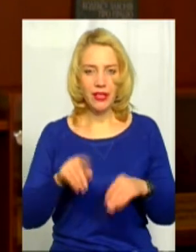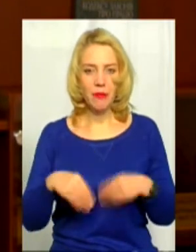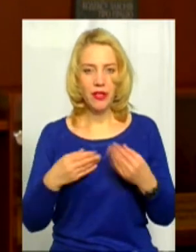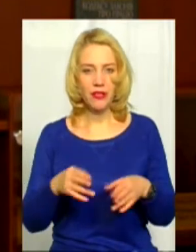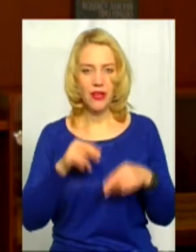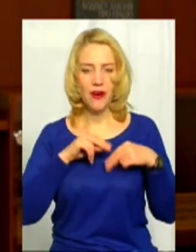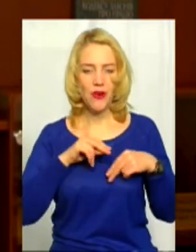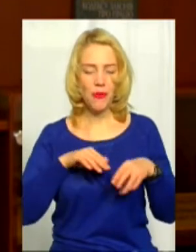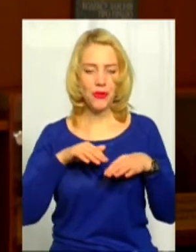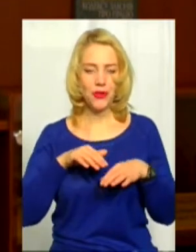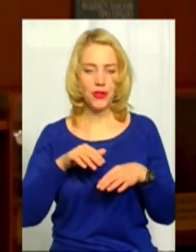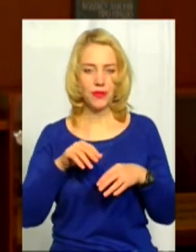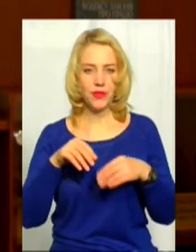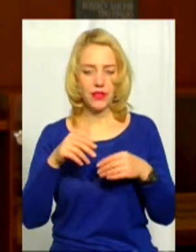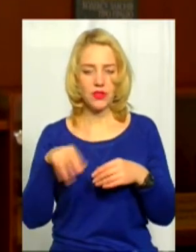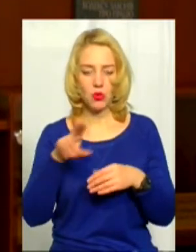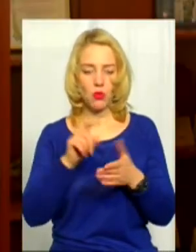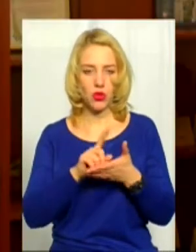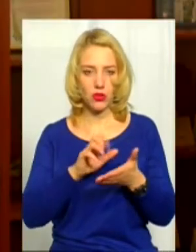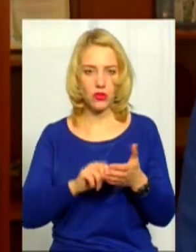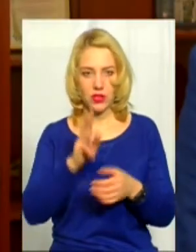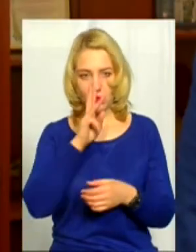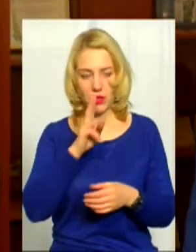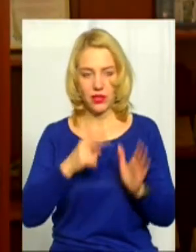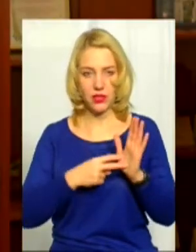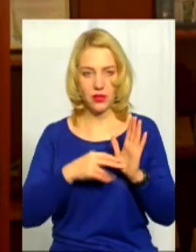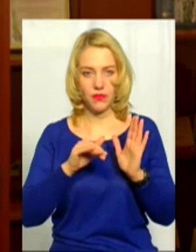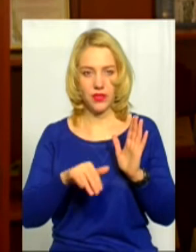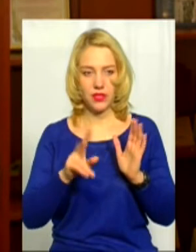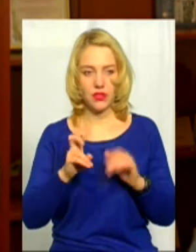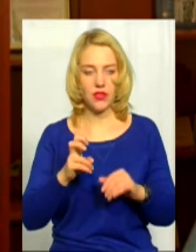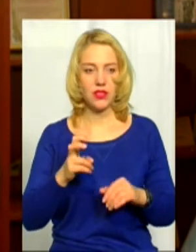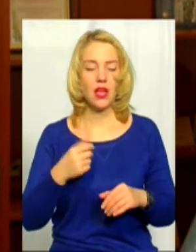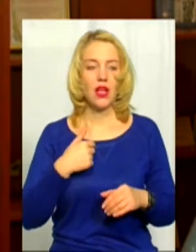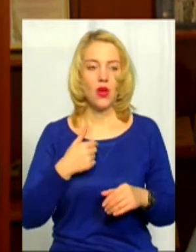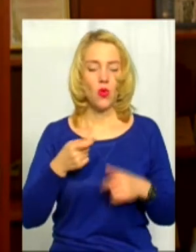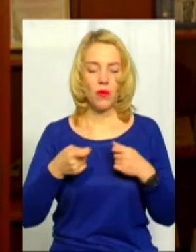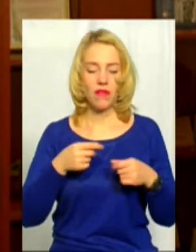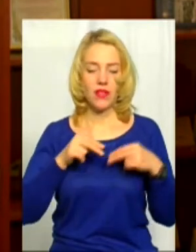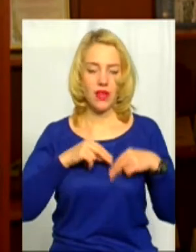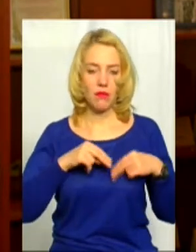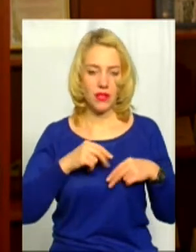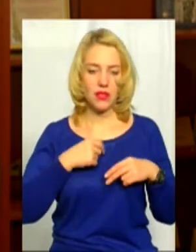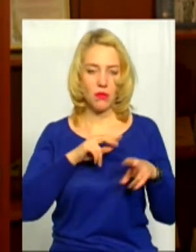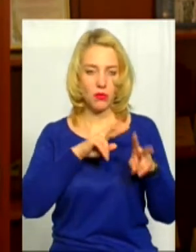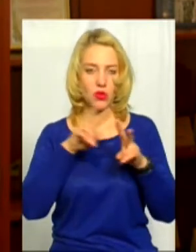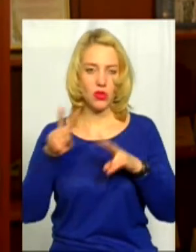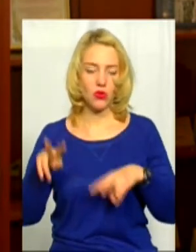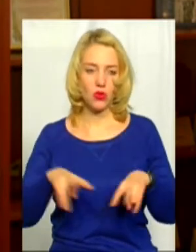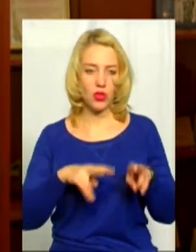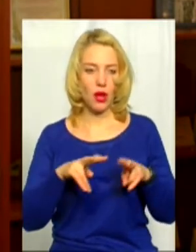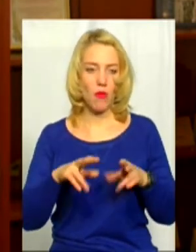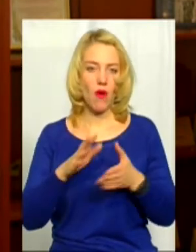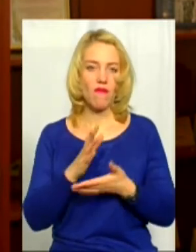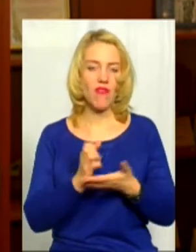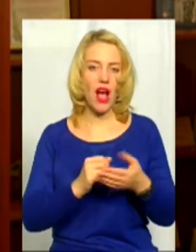до податкової, зарплата 7200. Ми от управління праці моніторимо вакансії, які є в центрі зайнятості, моніторимо останніх